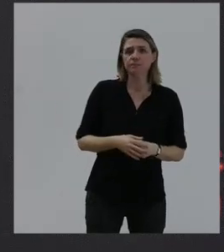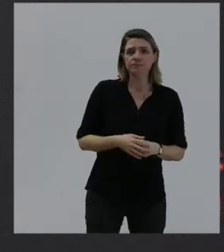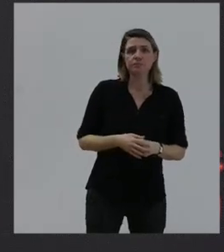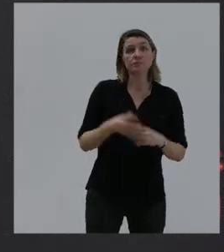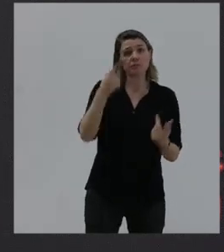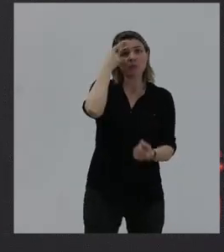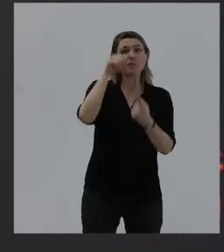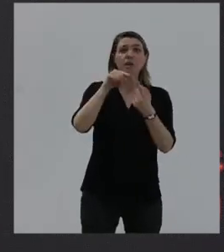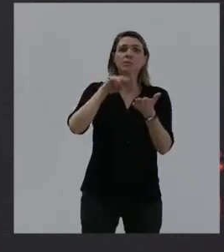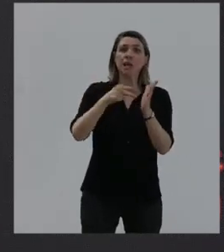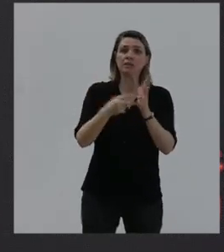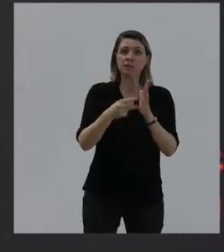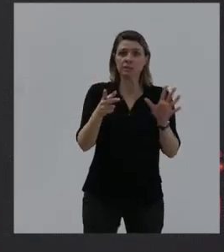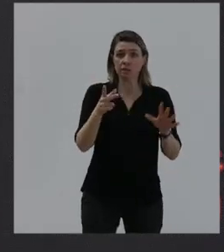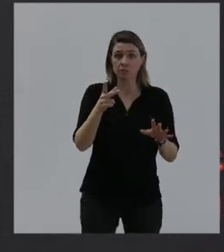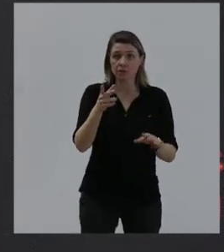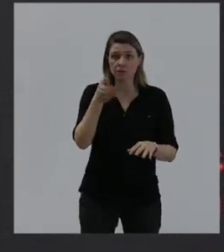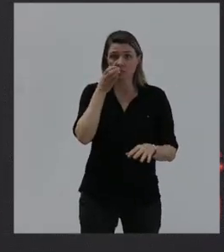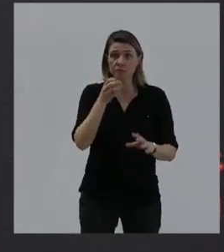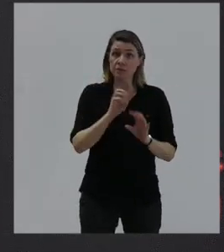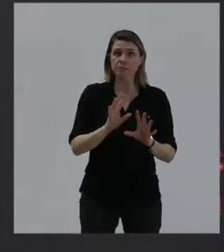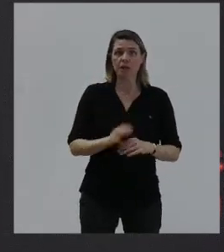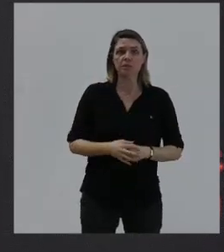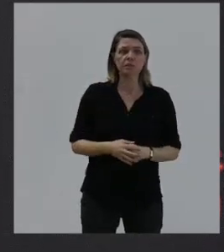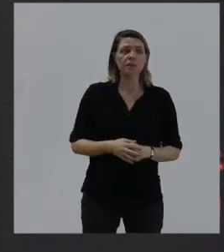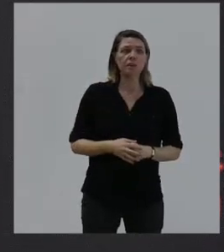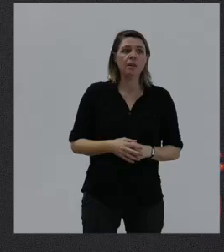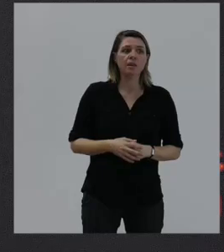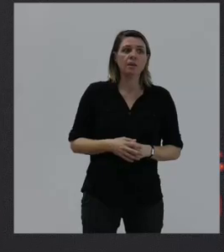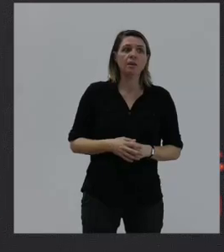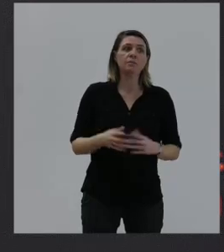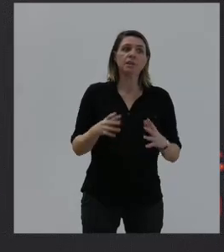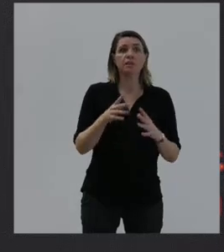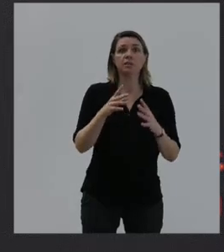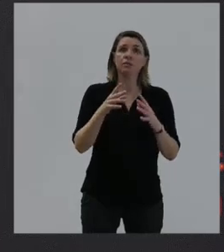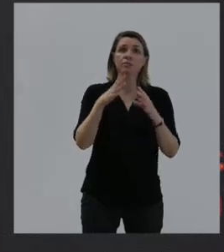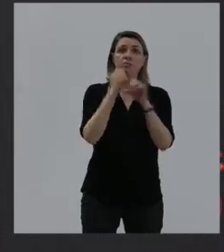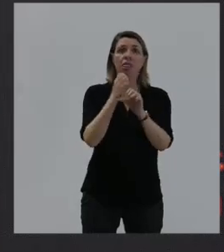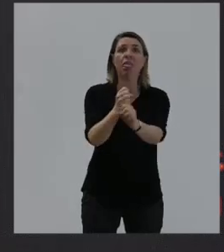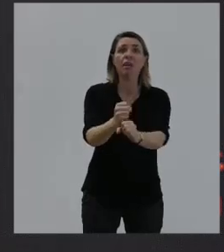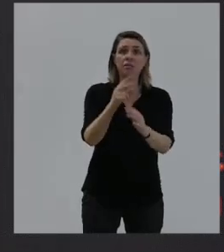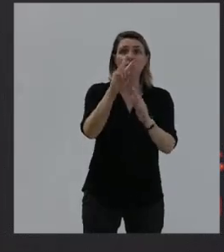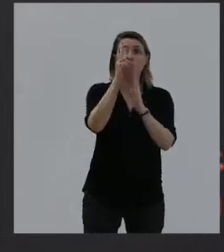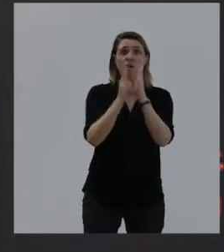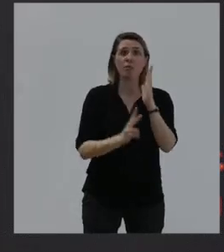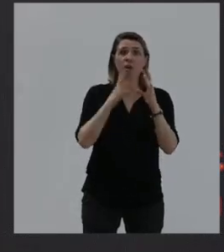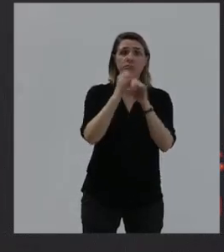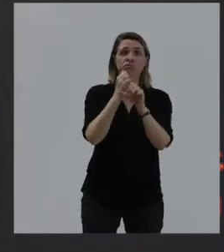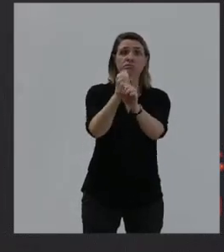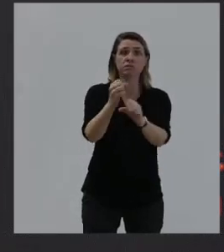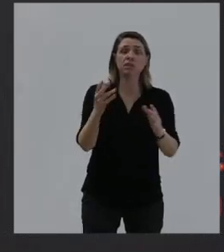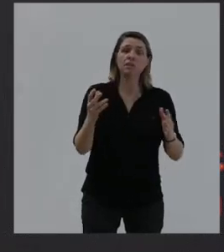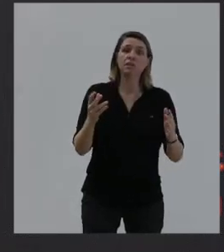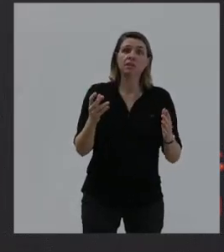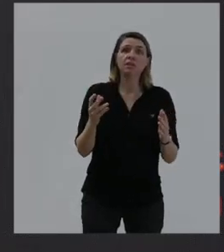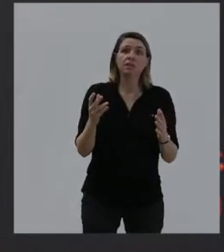très techniques, j'espère que vous avez bien suivi. Il y a parfois des sigles, voilà, de toute façon on ouvrira très vite